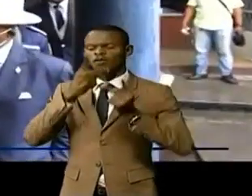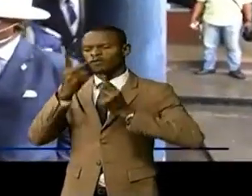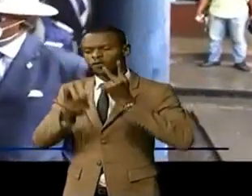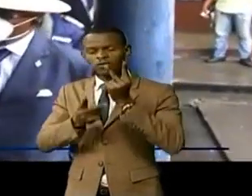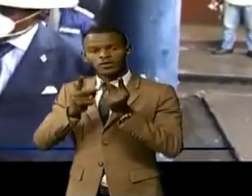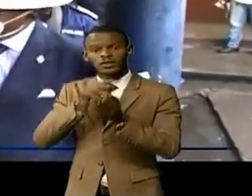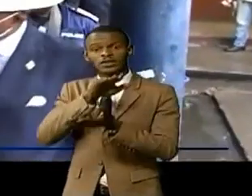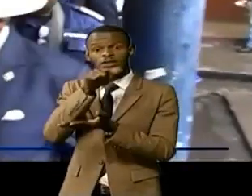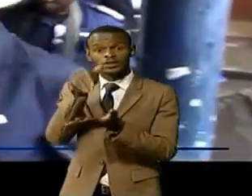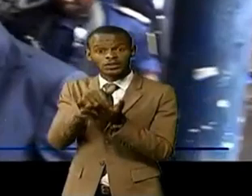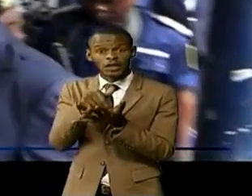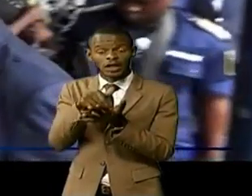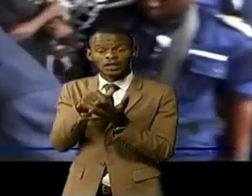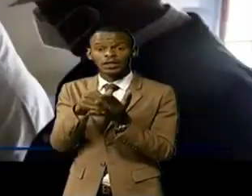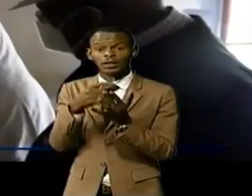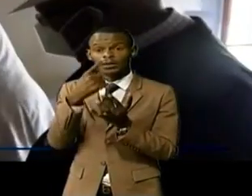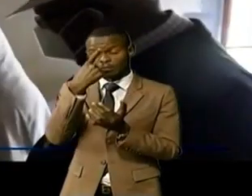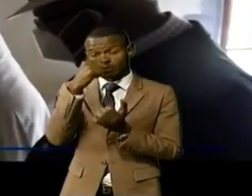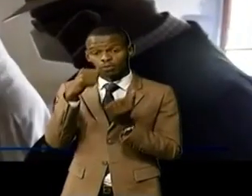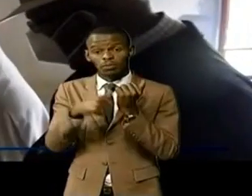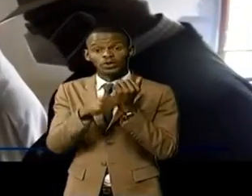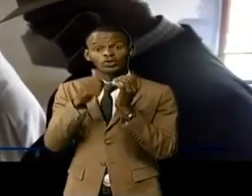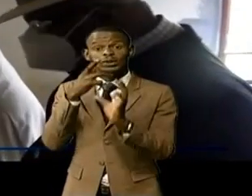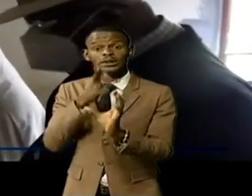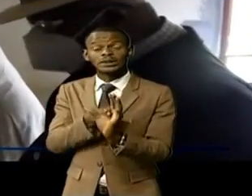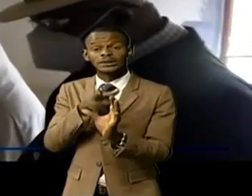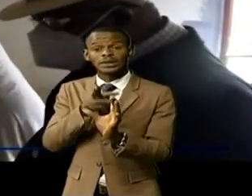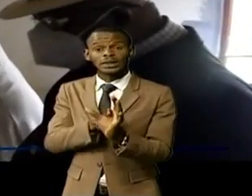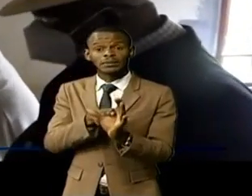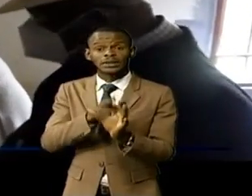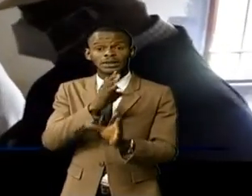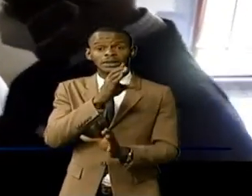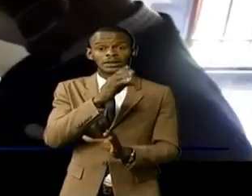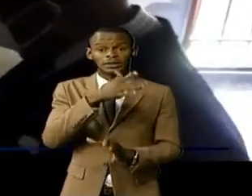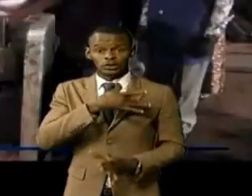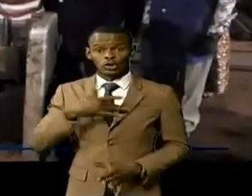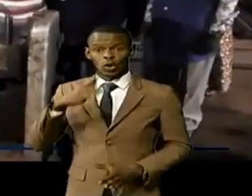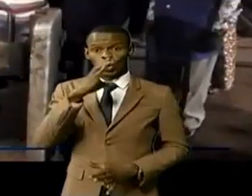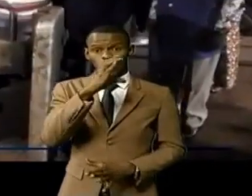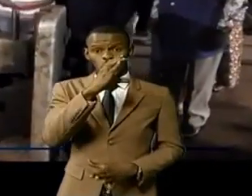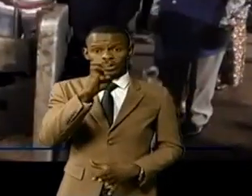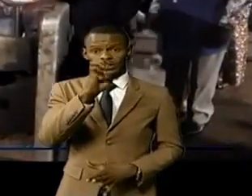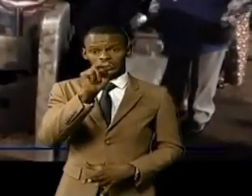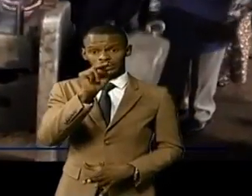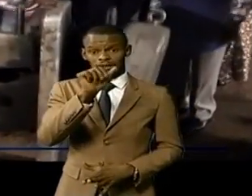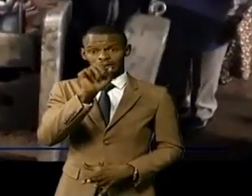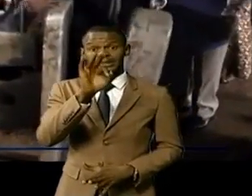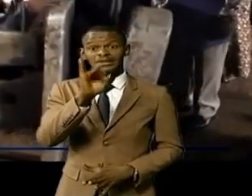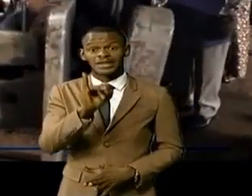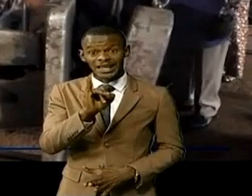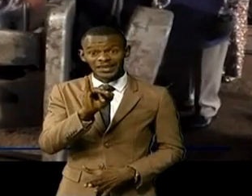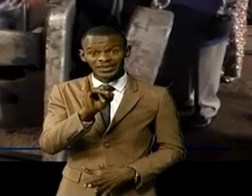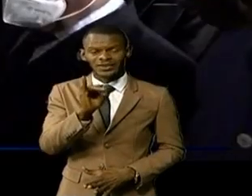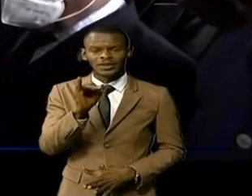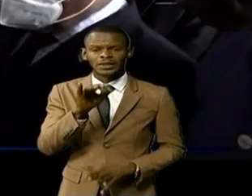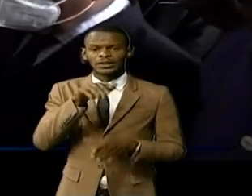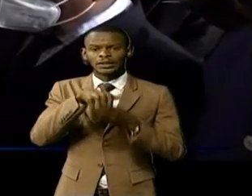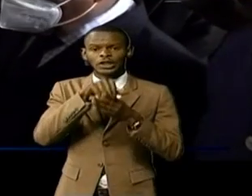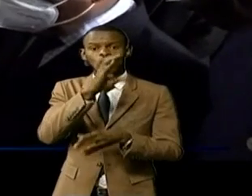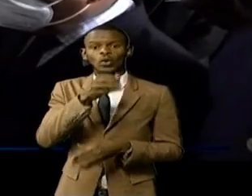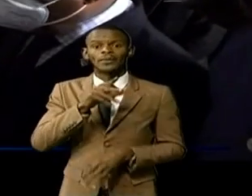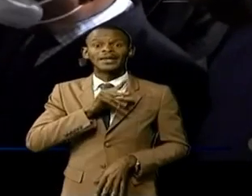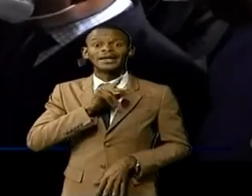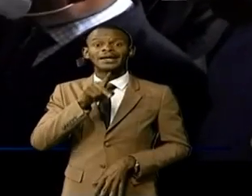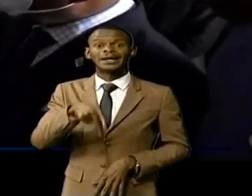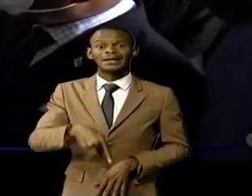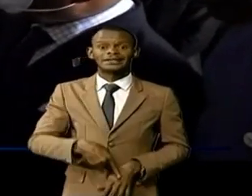et invalides, Senafi en sigle, situé dans la commune de Kasavubu, le ministre des Affaires sociales, Action humanitaire et solidarité nationale, Modeste